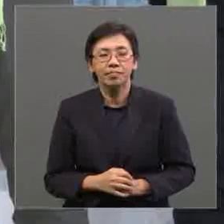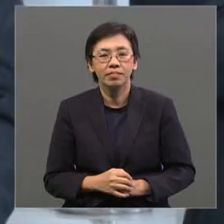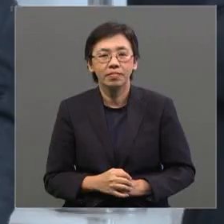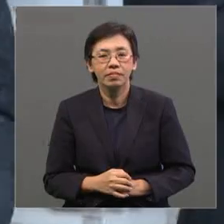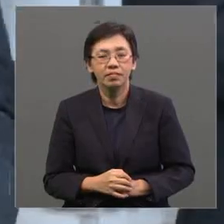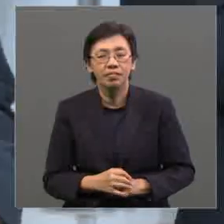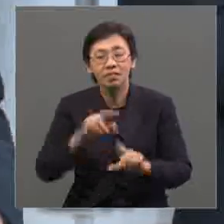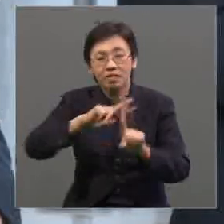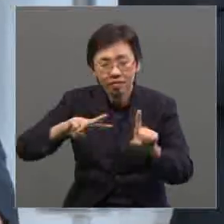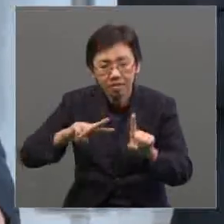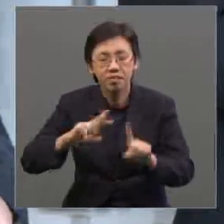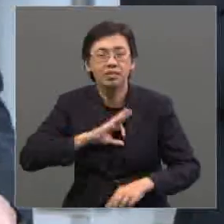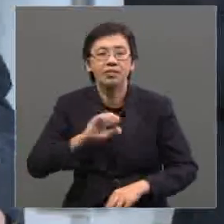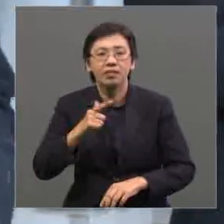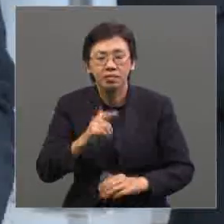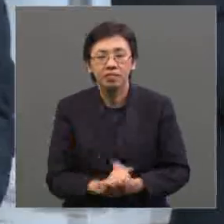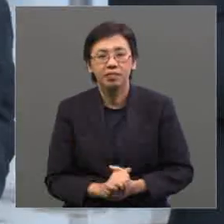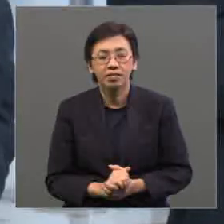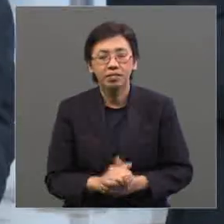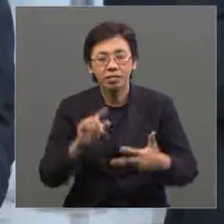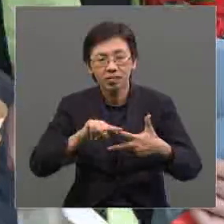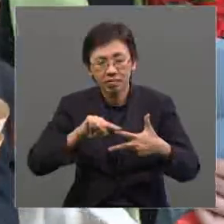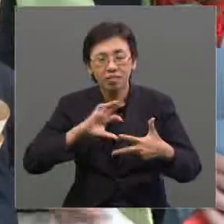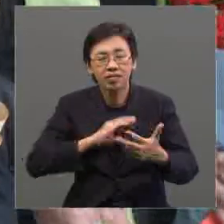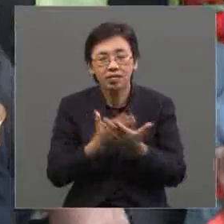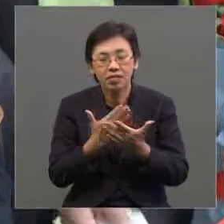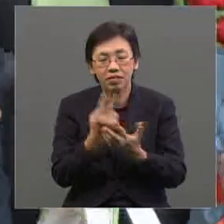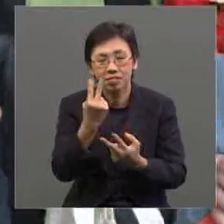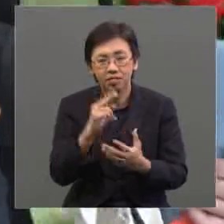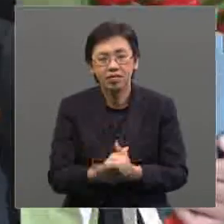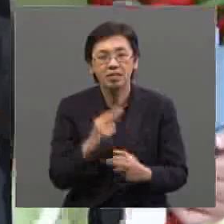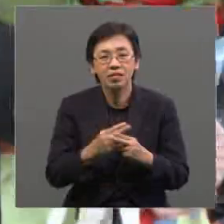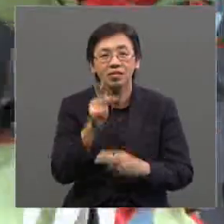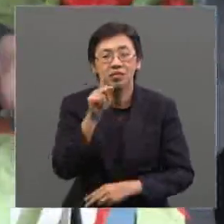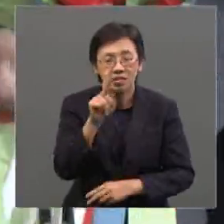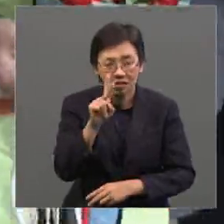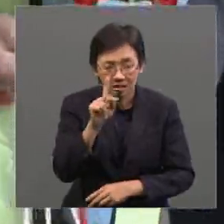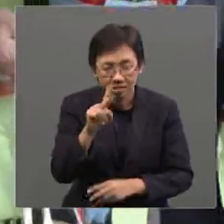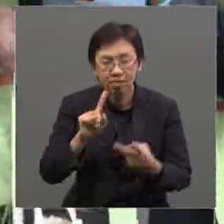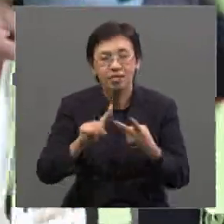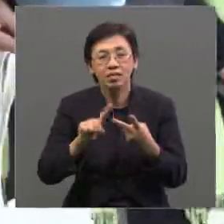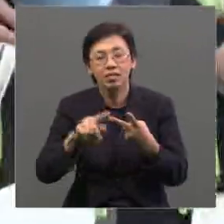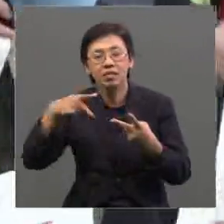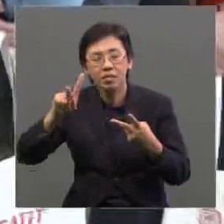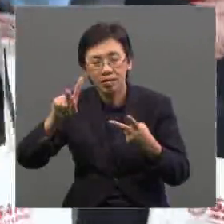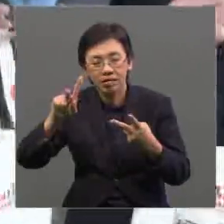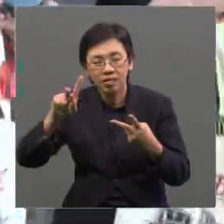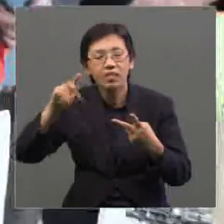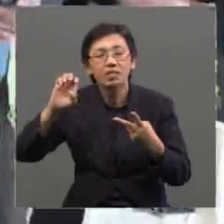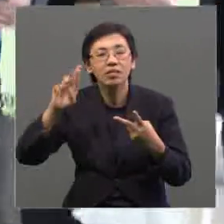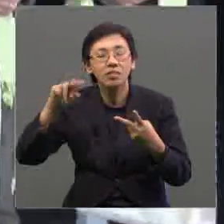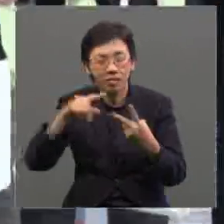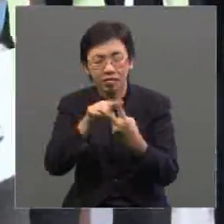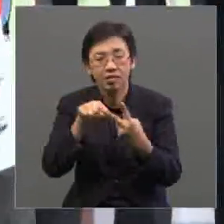ตรฝ่ายมัธยมมาได้เหรียญทองส่วนเหรียญเงินมี2คนคือน้องคณิศรกีรติพงษ์วุฒิกับน้องพีระดลแซ่จึง